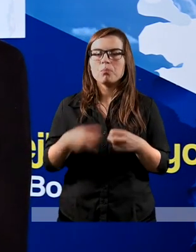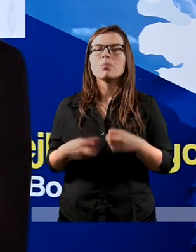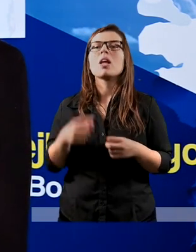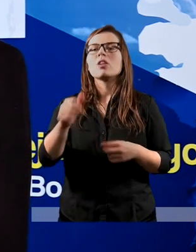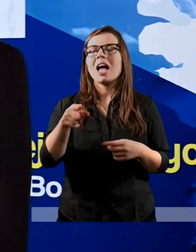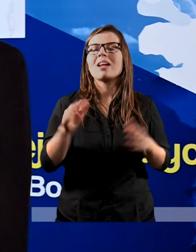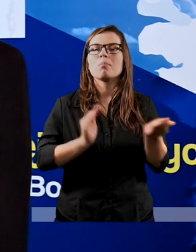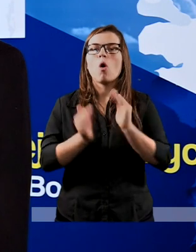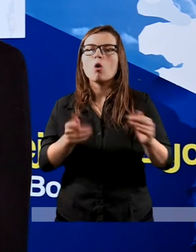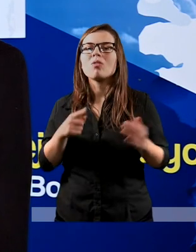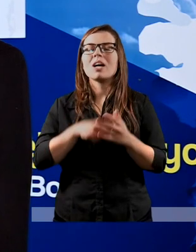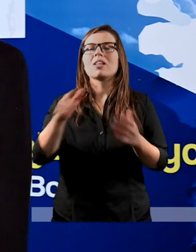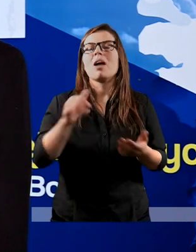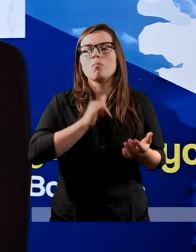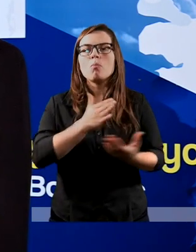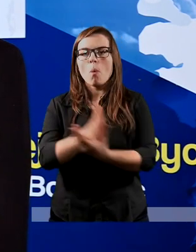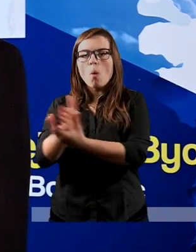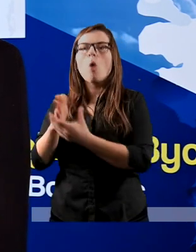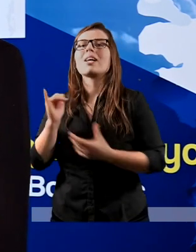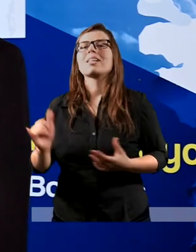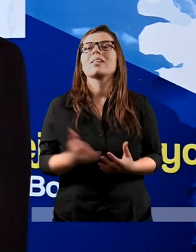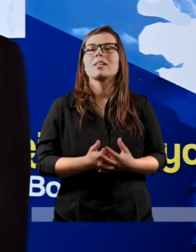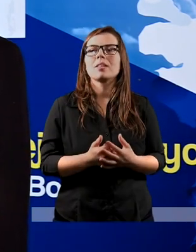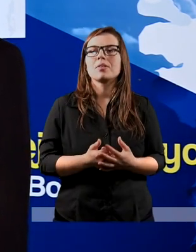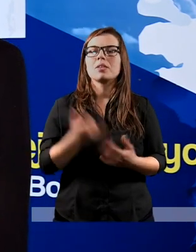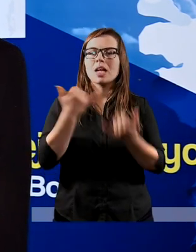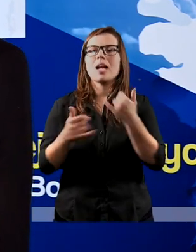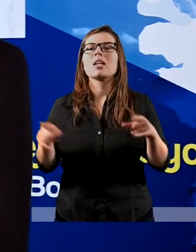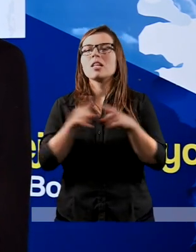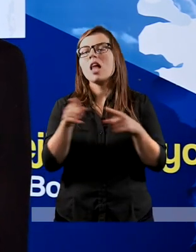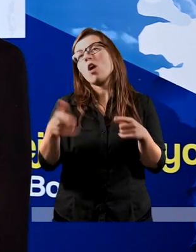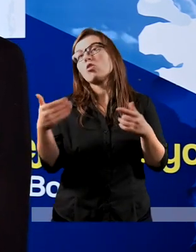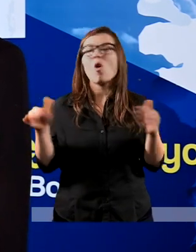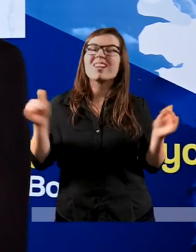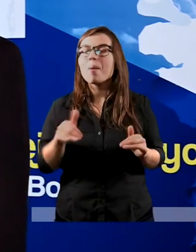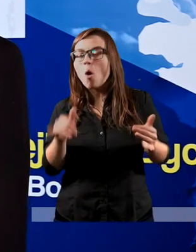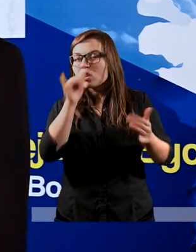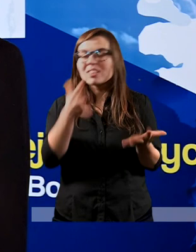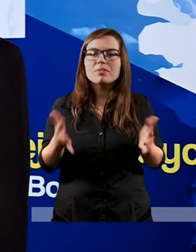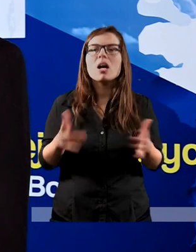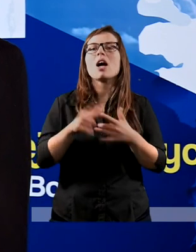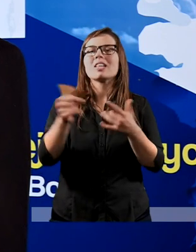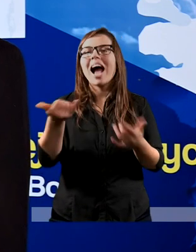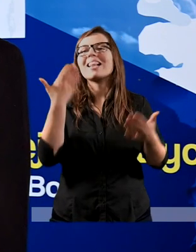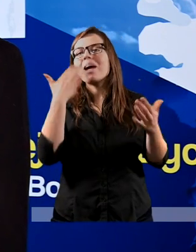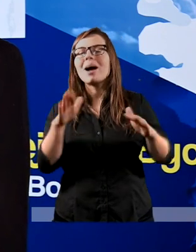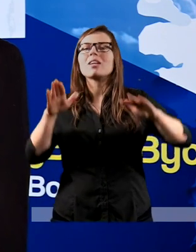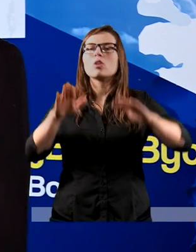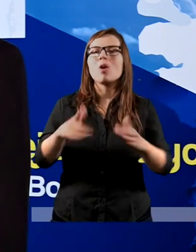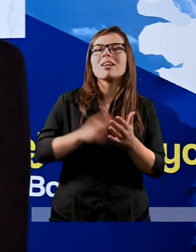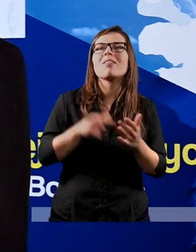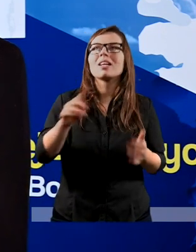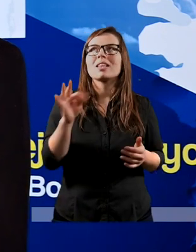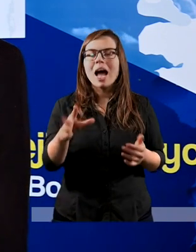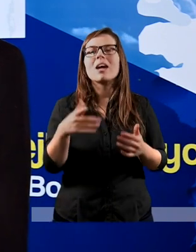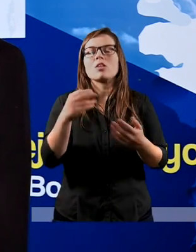ten sposób takiej osobie pomogli. A jeżeli to jest niemożliwe, to jak najbardziej zostaje